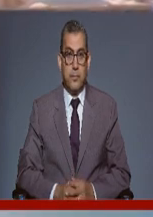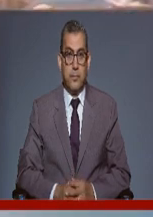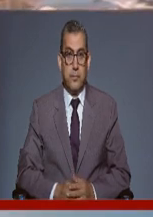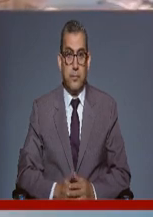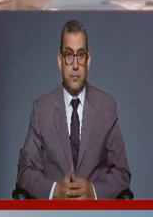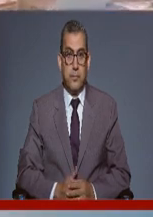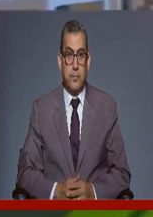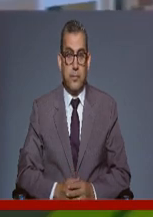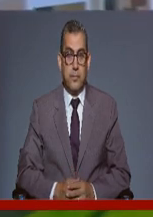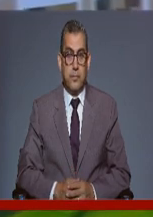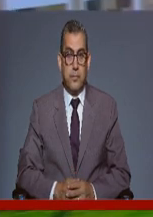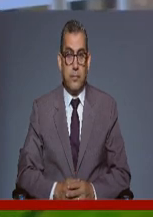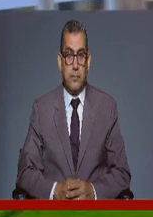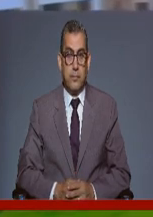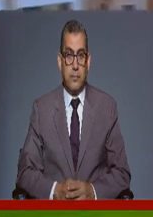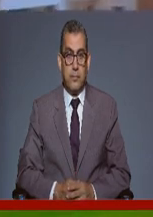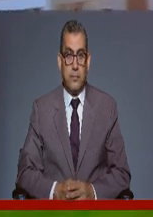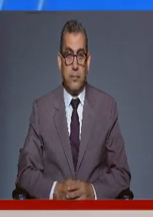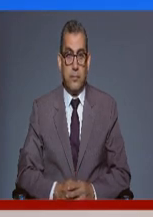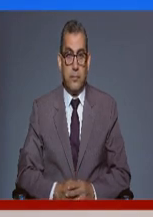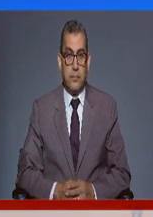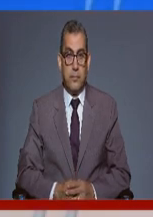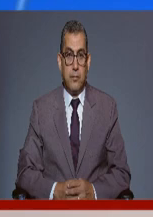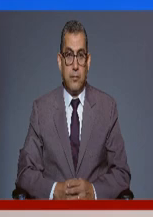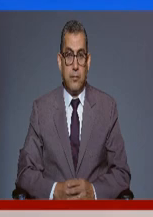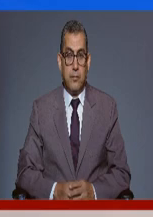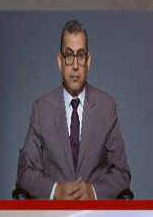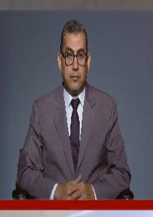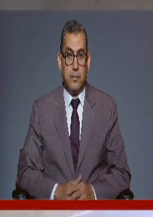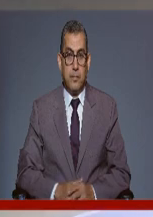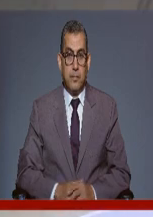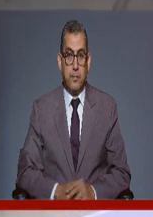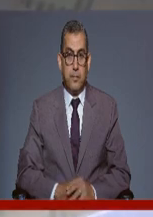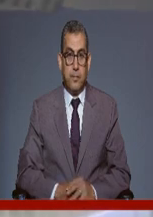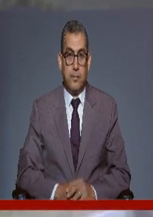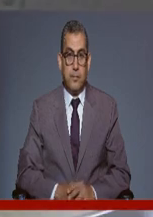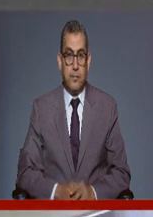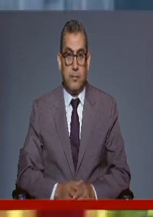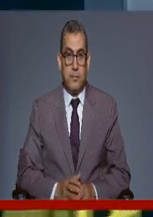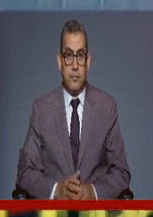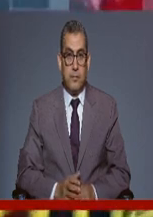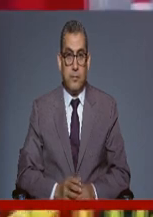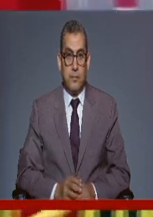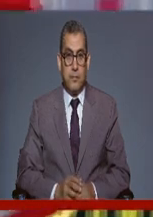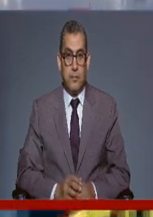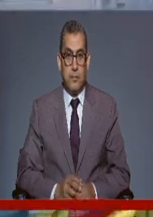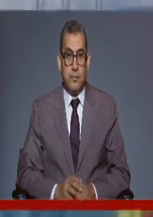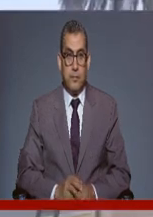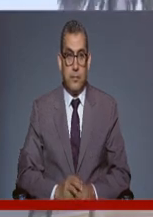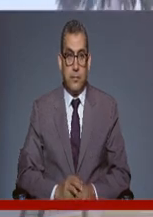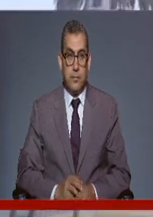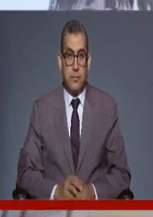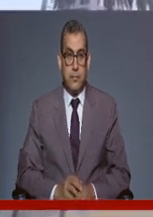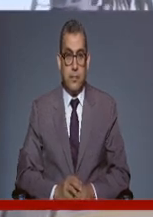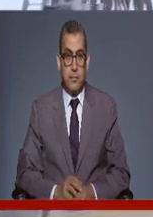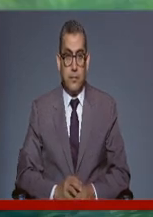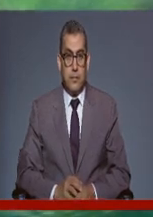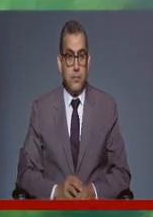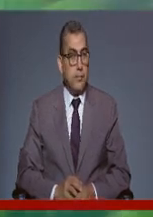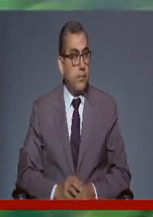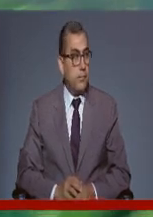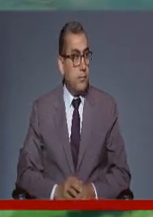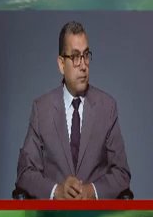تعب لسه الامل قدامنا كتير تعمل الوالدين اقوى من كل